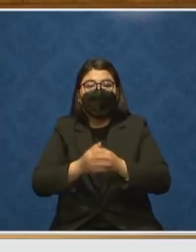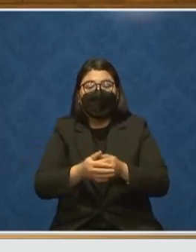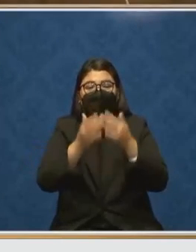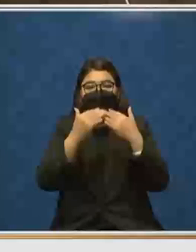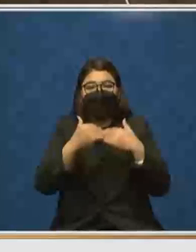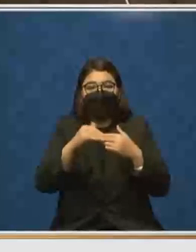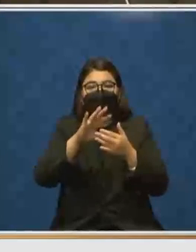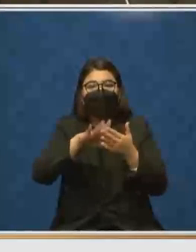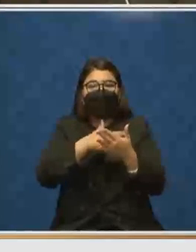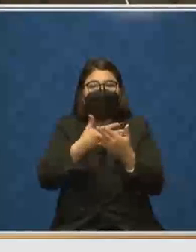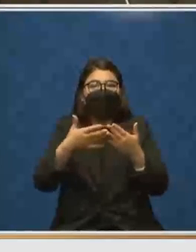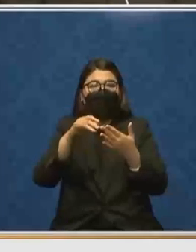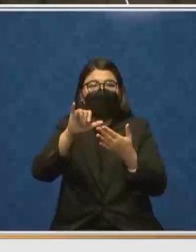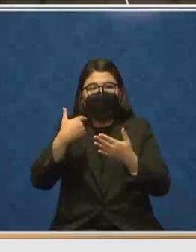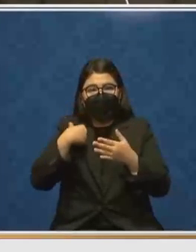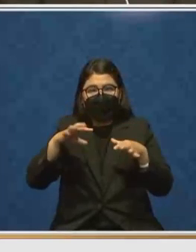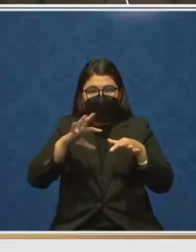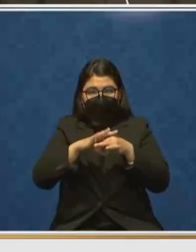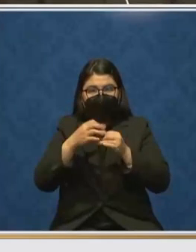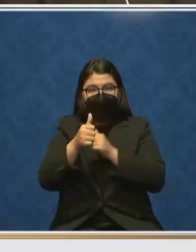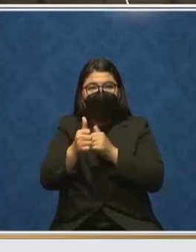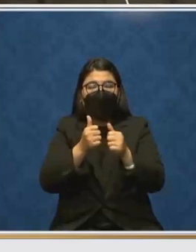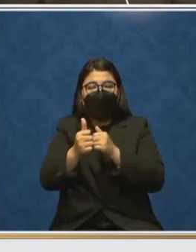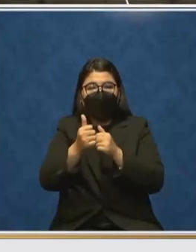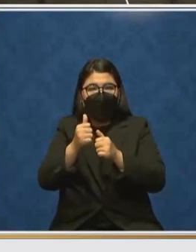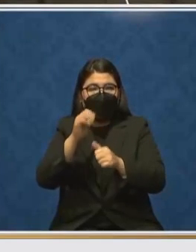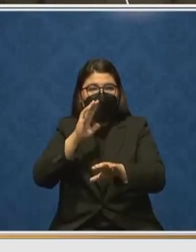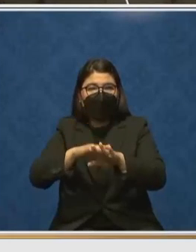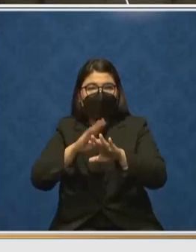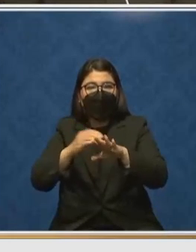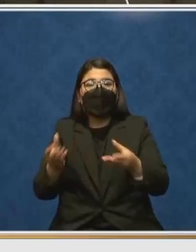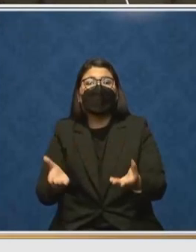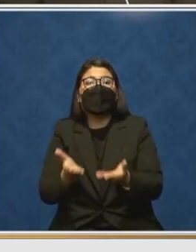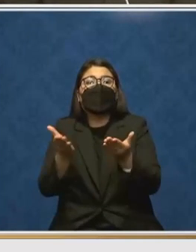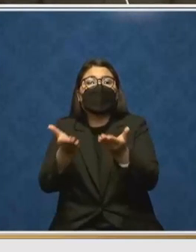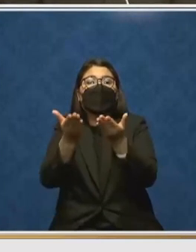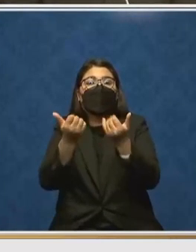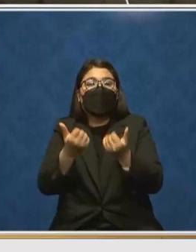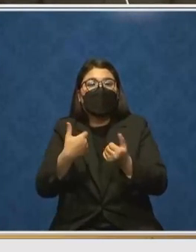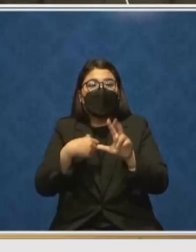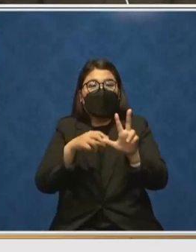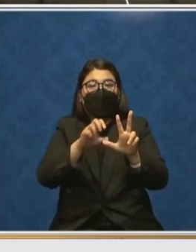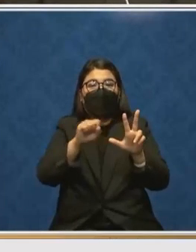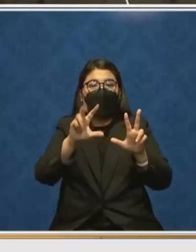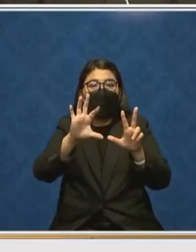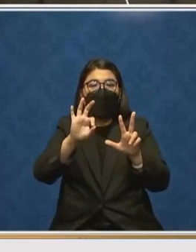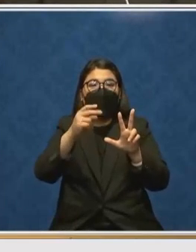การสร้างความสามารถในการแข่งขันรัฐบาลจัดสรรงบประมาณรายจ่ายจำนวน